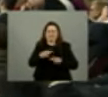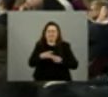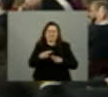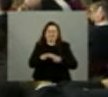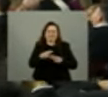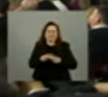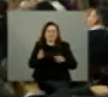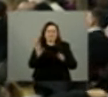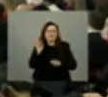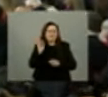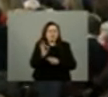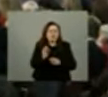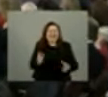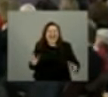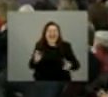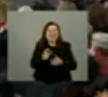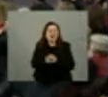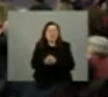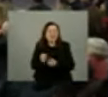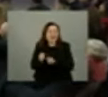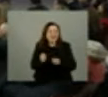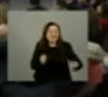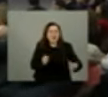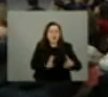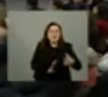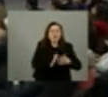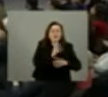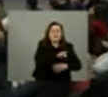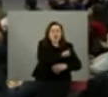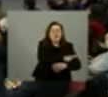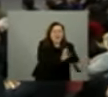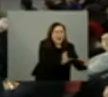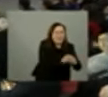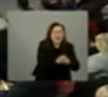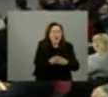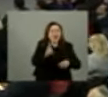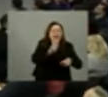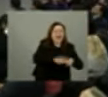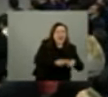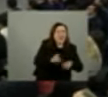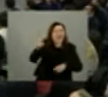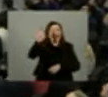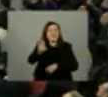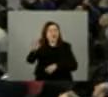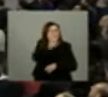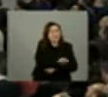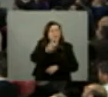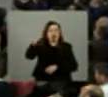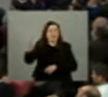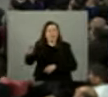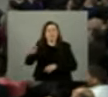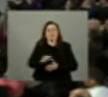και πριν την παρέμβαση Τσίπρα ότι δεν θα έχουμε ένα τέτοιο συνέδριο. Υπό την έννοια ότι είχαν ξεκινήσει αντεγκλήσεις, είχαν ξεκινήσει παρεμβάσεις